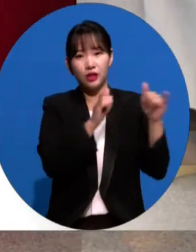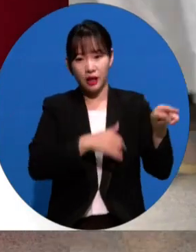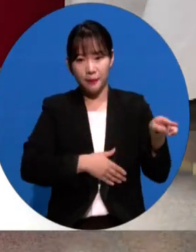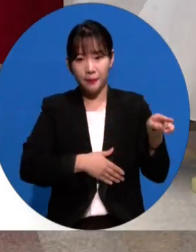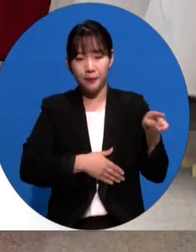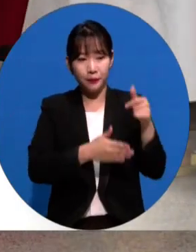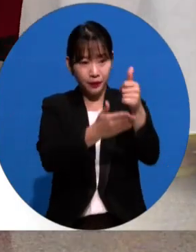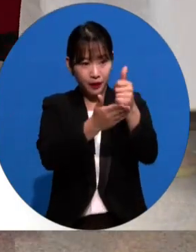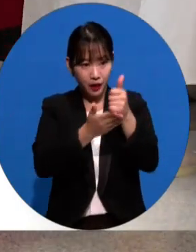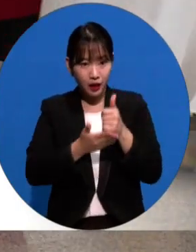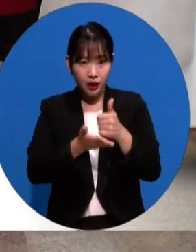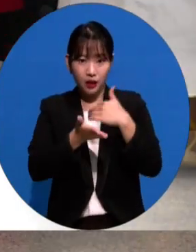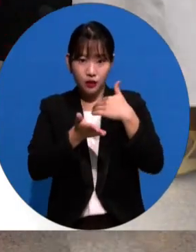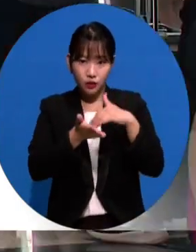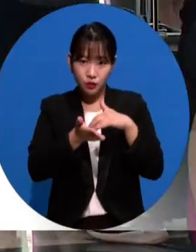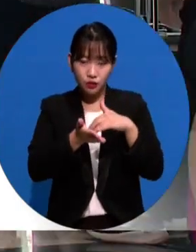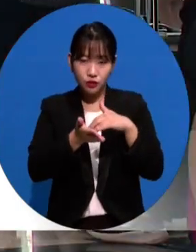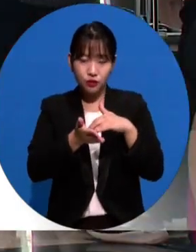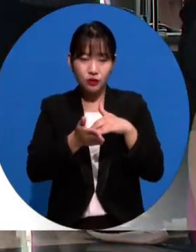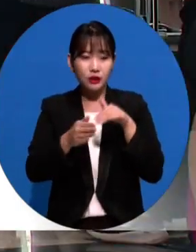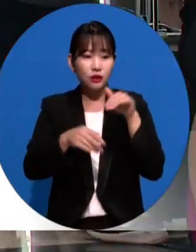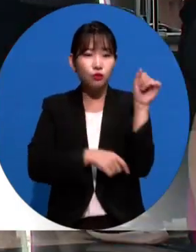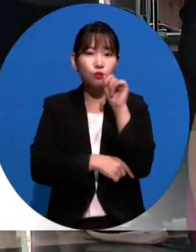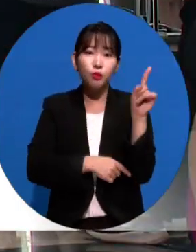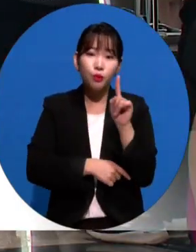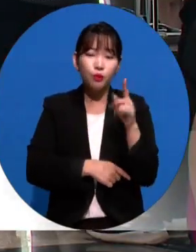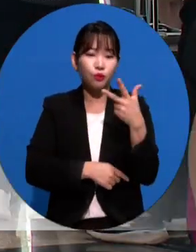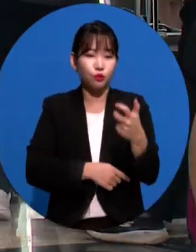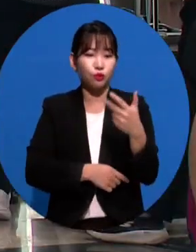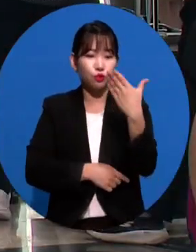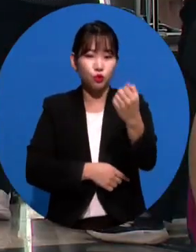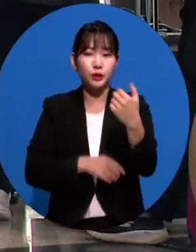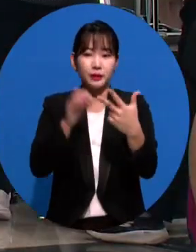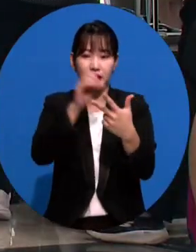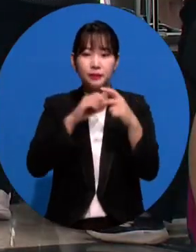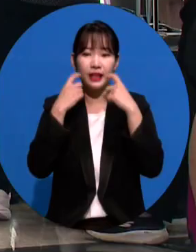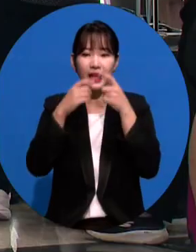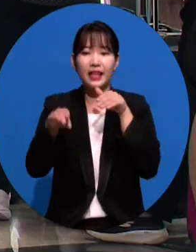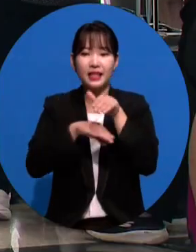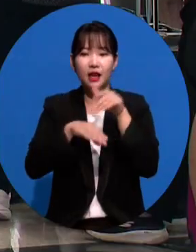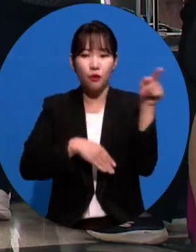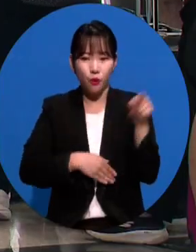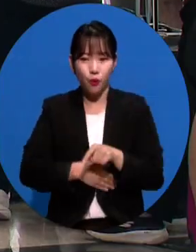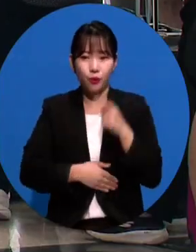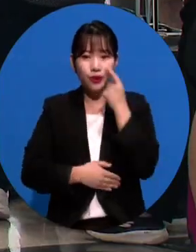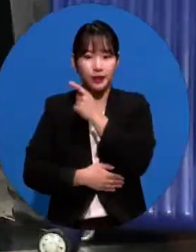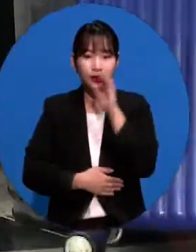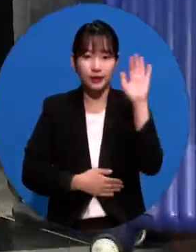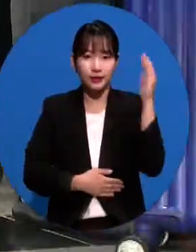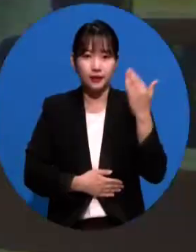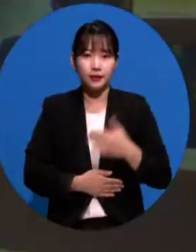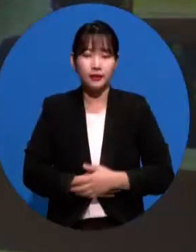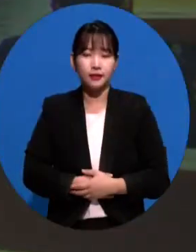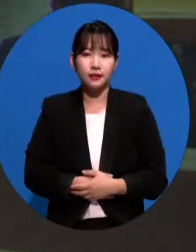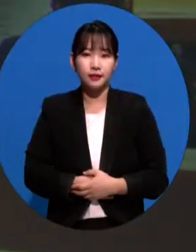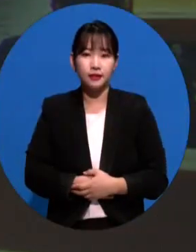공항 이용객의 교통수단은 97.6%가 개인 승용차인 것으로 나타났습니다.